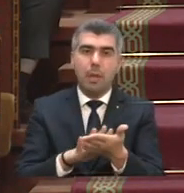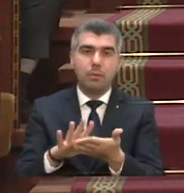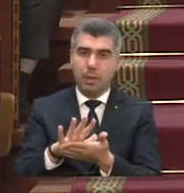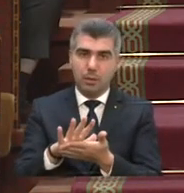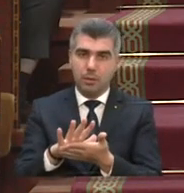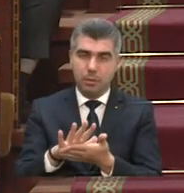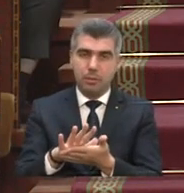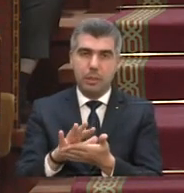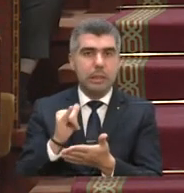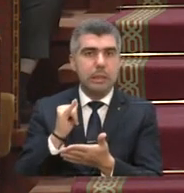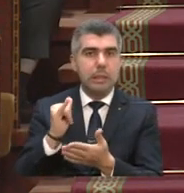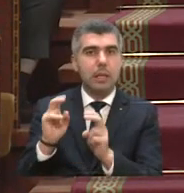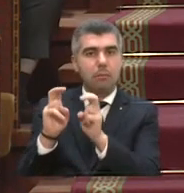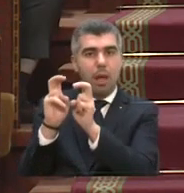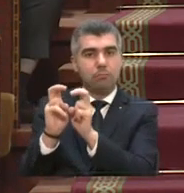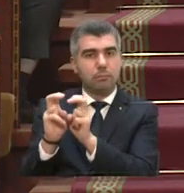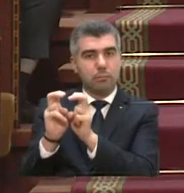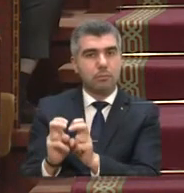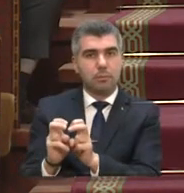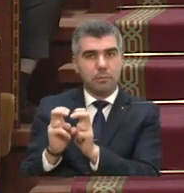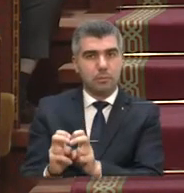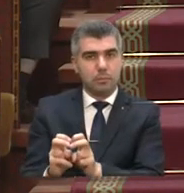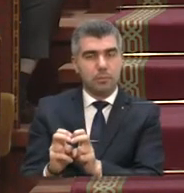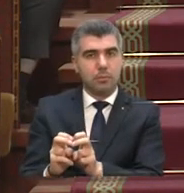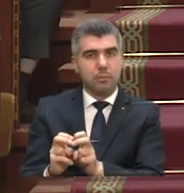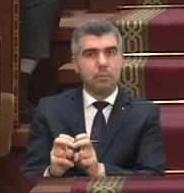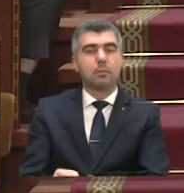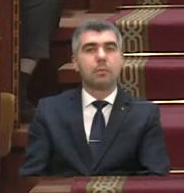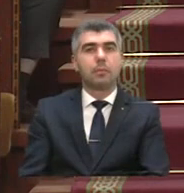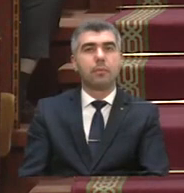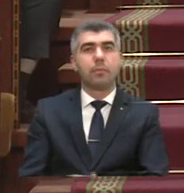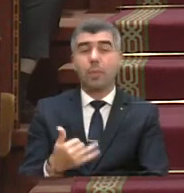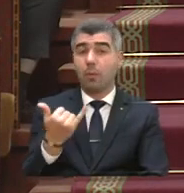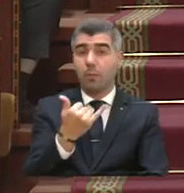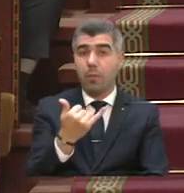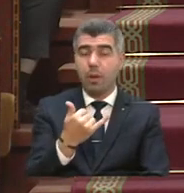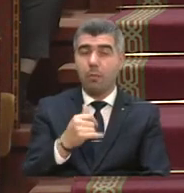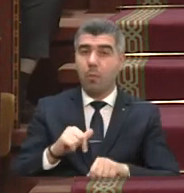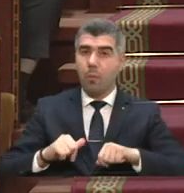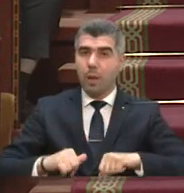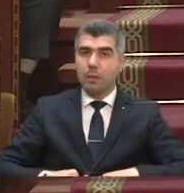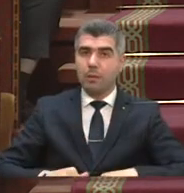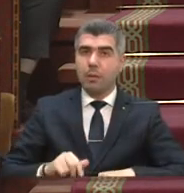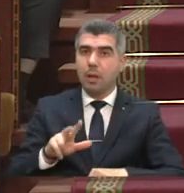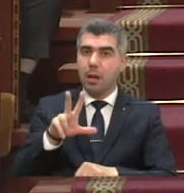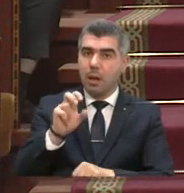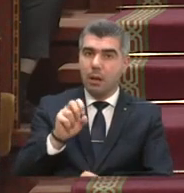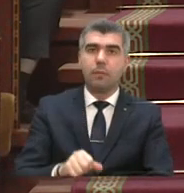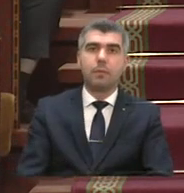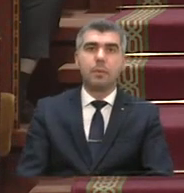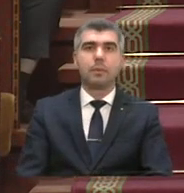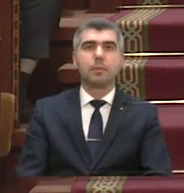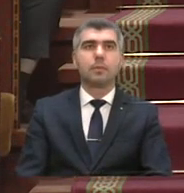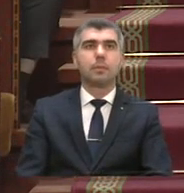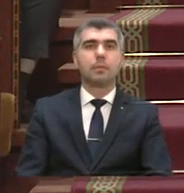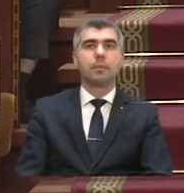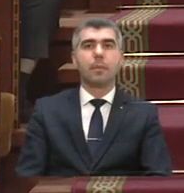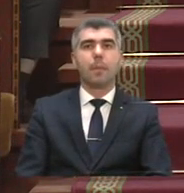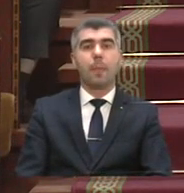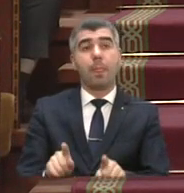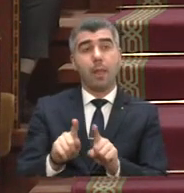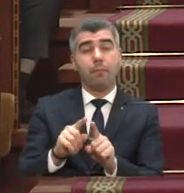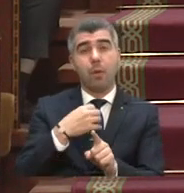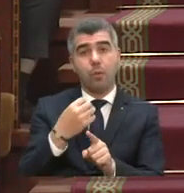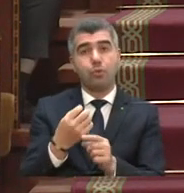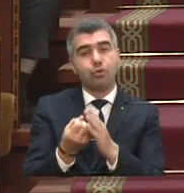القطاع كينهار نهار على نهار وما كاينش اللي كيسول فيه. كنتمنى السيد الوزير المحترم بان احنا عارفين بان الظروف ديال